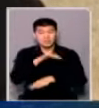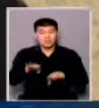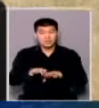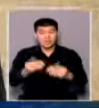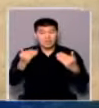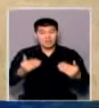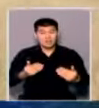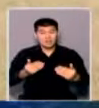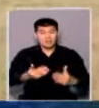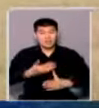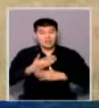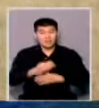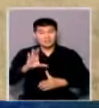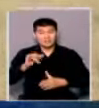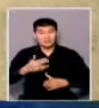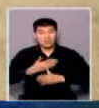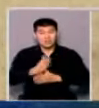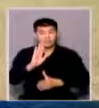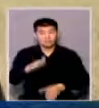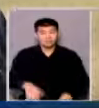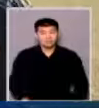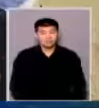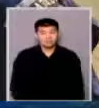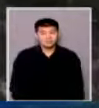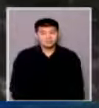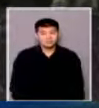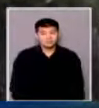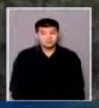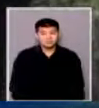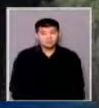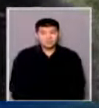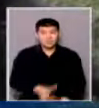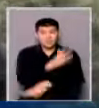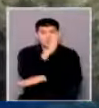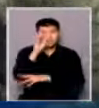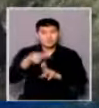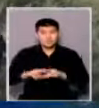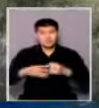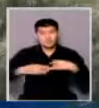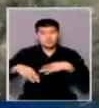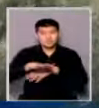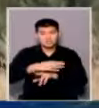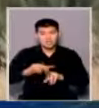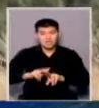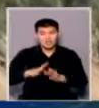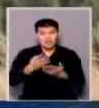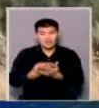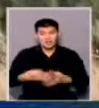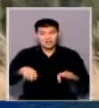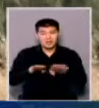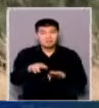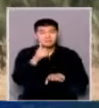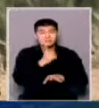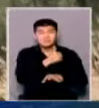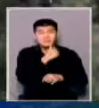қазір сақтап берген деген қызметкер көмектеседі. Кеттік. Өңірдің шөбі шүйгін, жері желектемес ау дегенмен таса